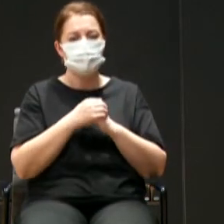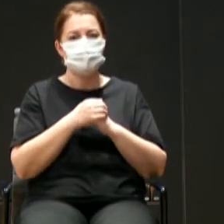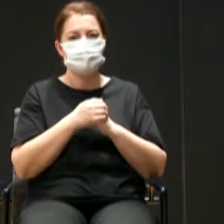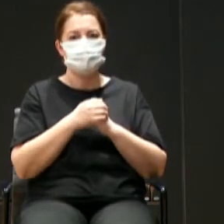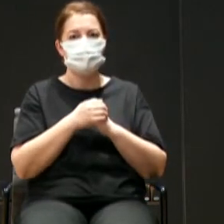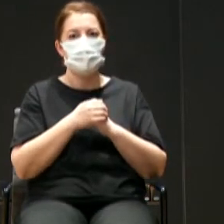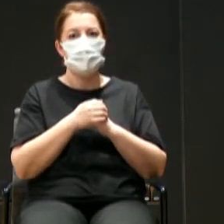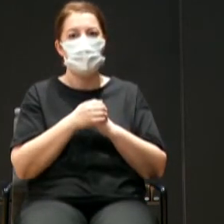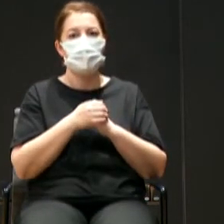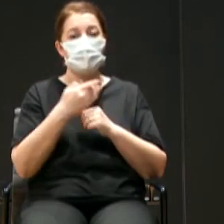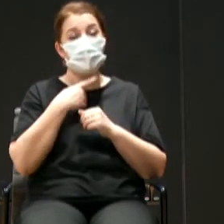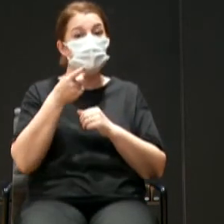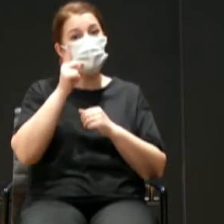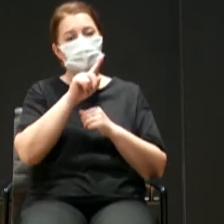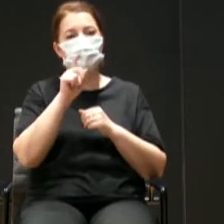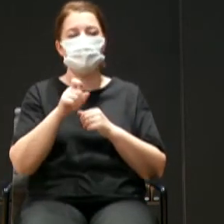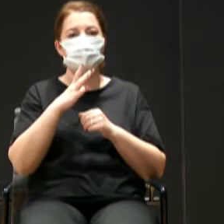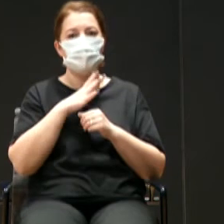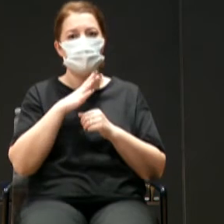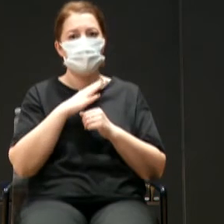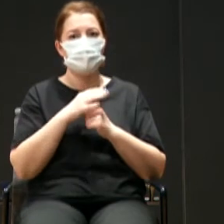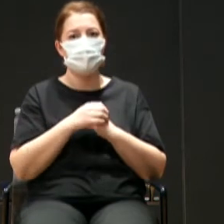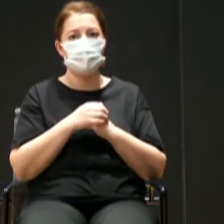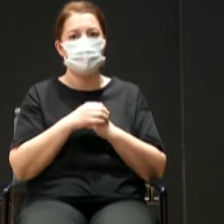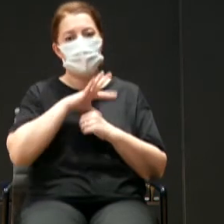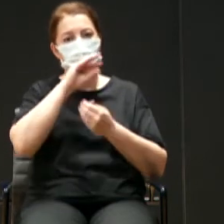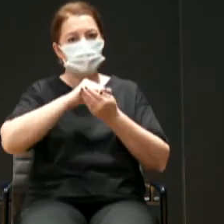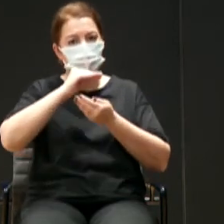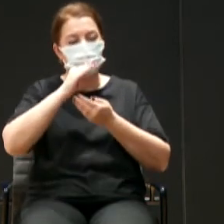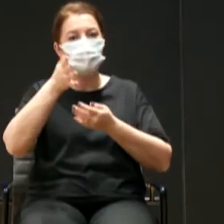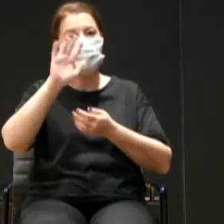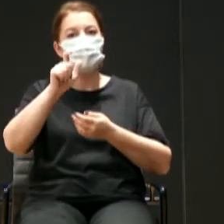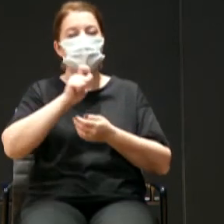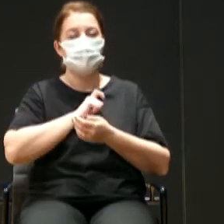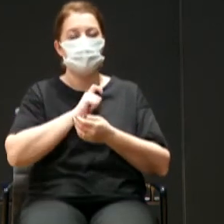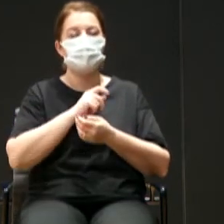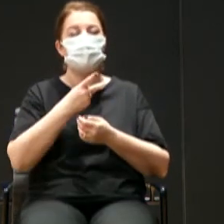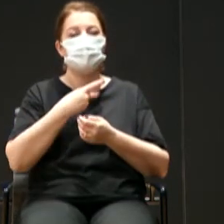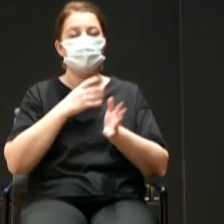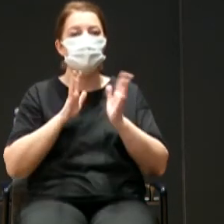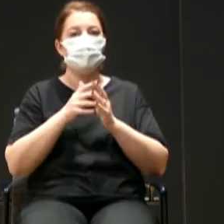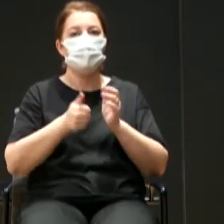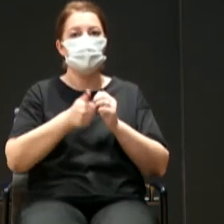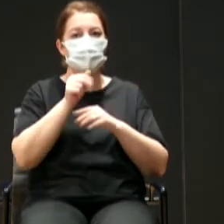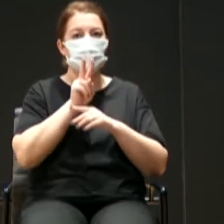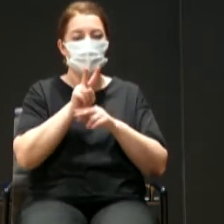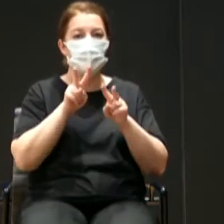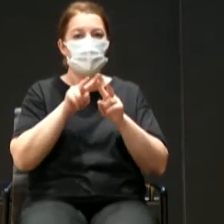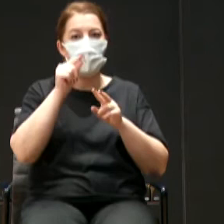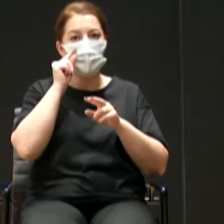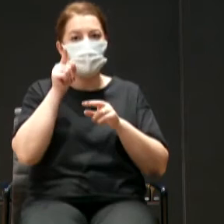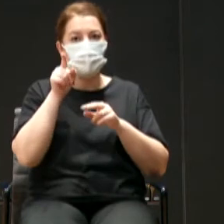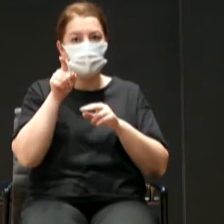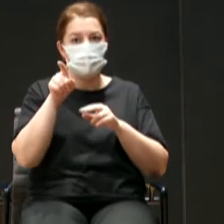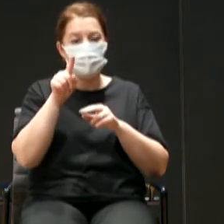Başkan Vekili'ne bir şey daha soracağım Sayın Başkan. Onları hepsini biriktirsin, ondan sonra versin. Olur mu Sayın Başkan? Biz Grup Başkan Vekili'ne Mülayim Demirtaş'a AK Parti